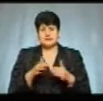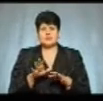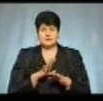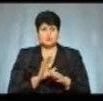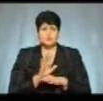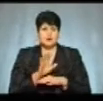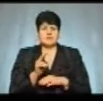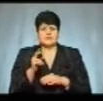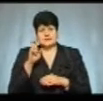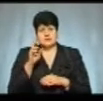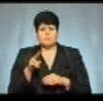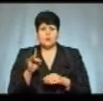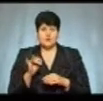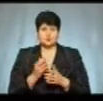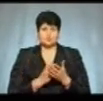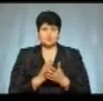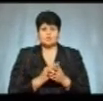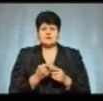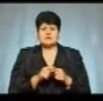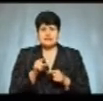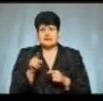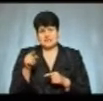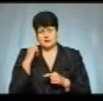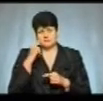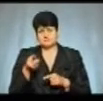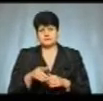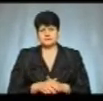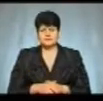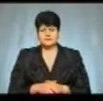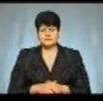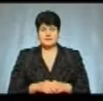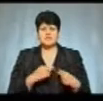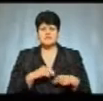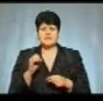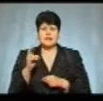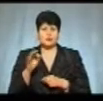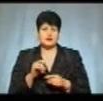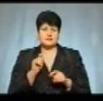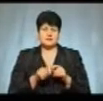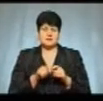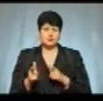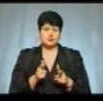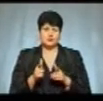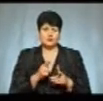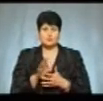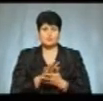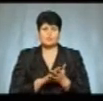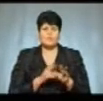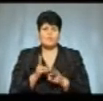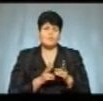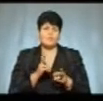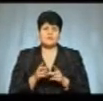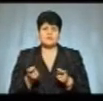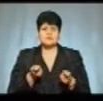в Держпродспоживслужби, в зв'язку з тим, що це їхня компетенція. Працівники екоінспекції готують позов до Тернопільського окружного